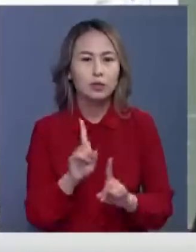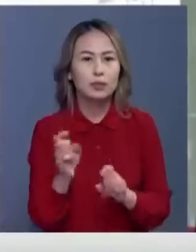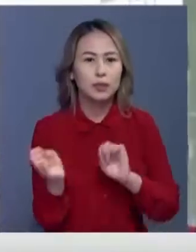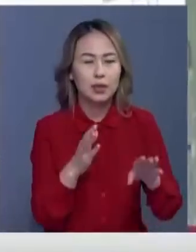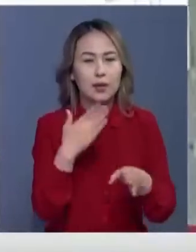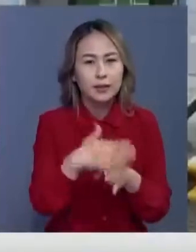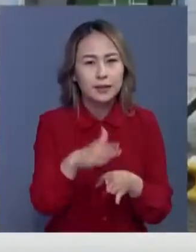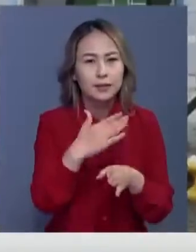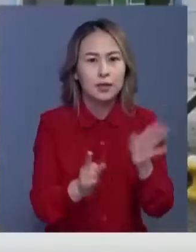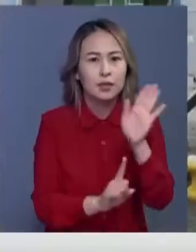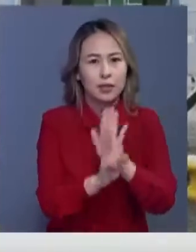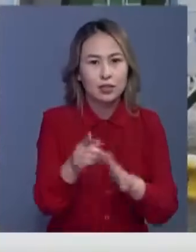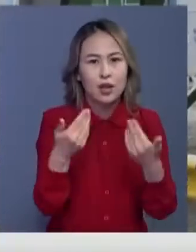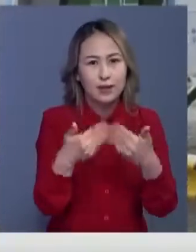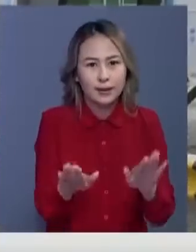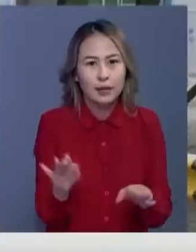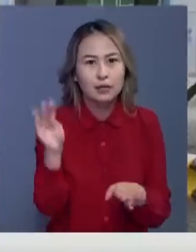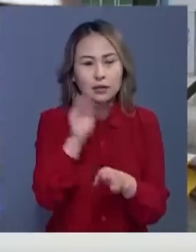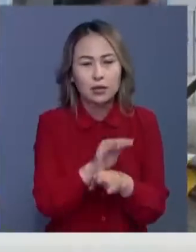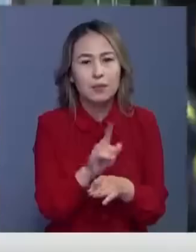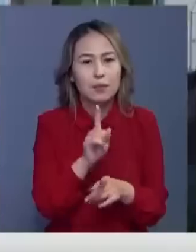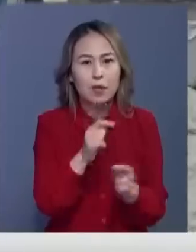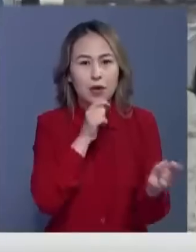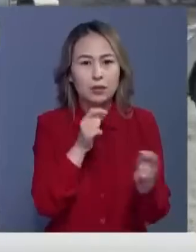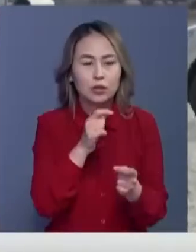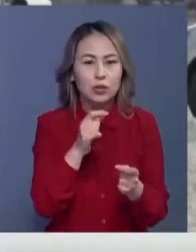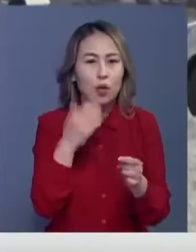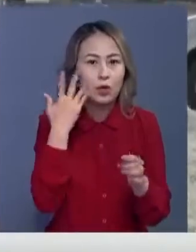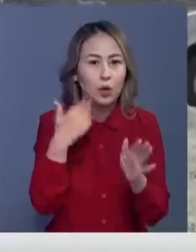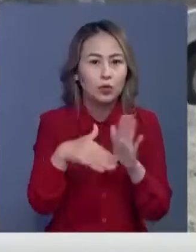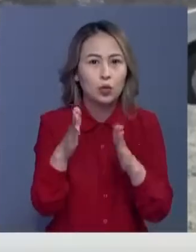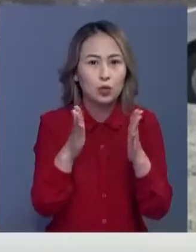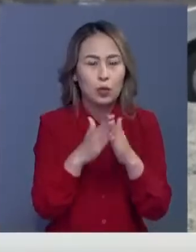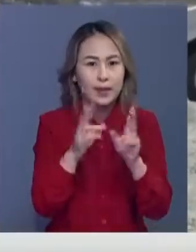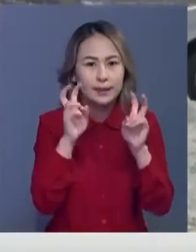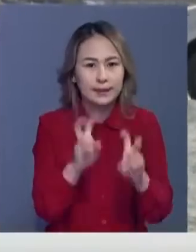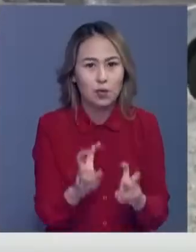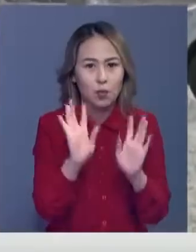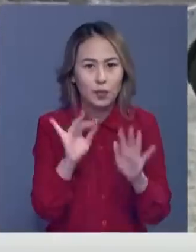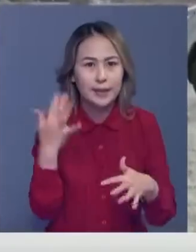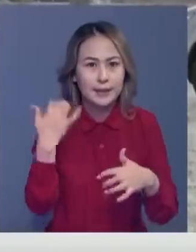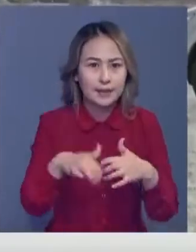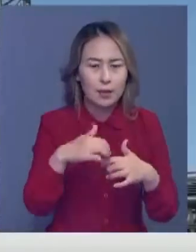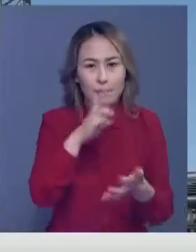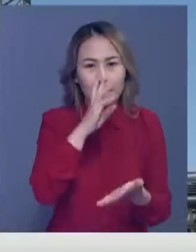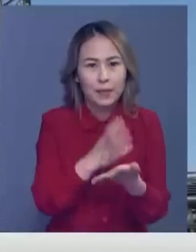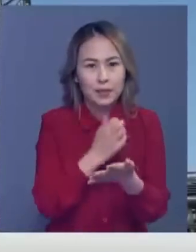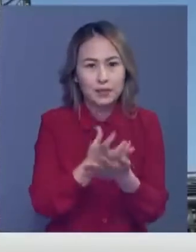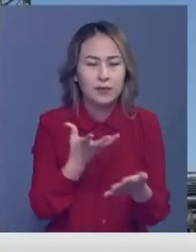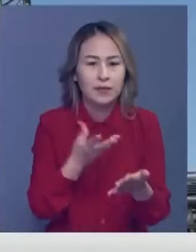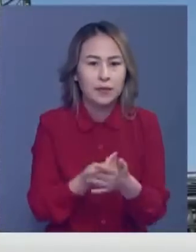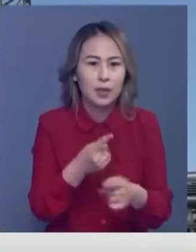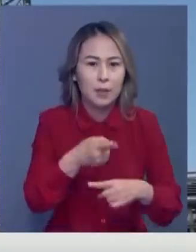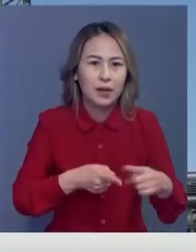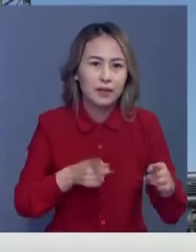шарасы кезең-кезеңімен жүзеге асырылып жатыр. Олар індеттің беті қайтқанша үйлерінде болады және орташа еңбек ақысы